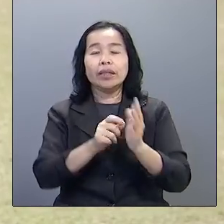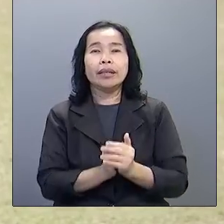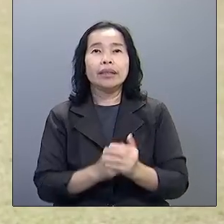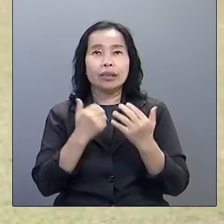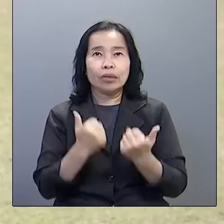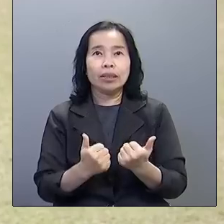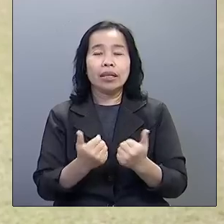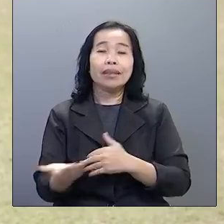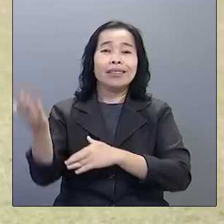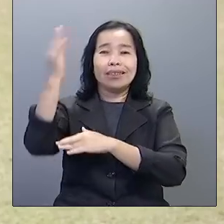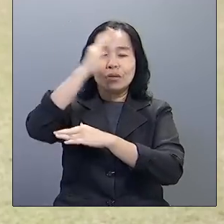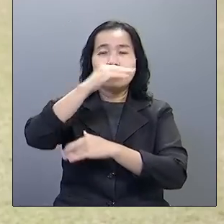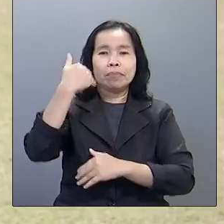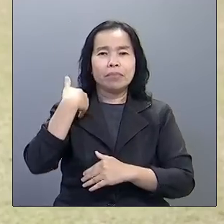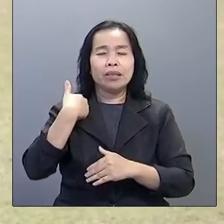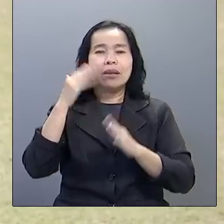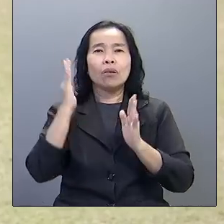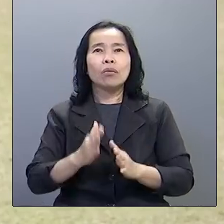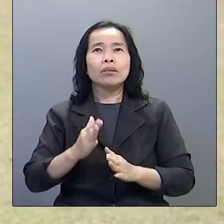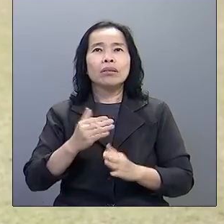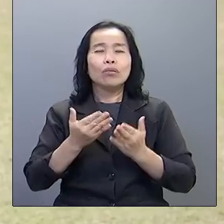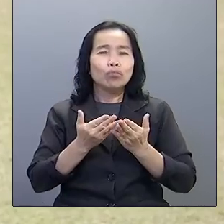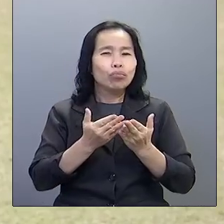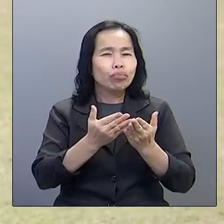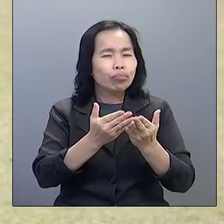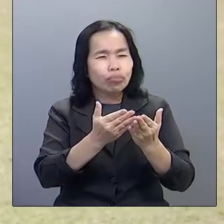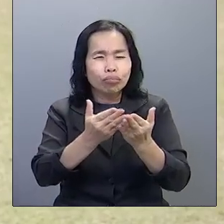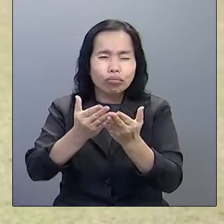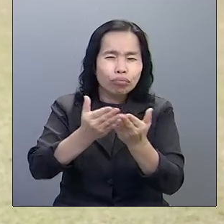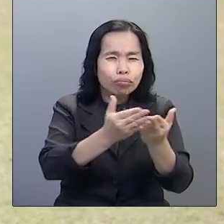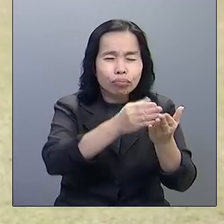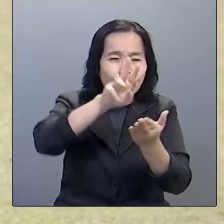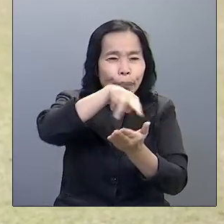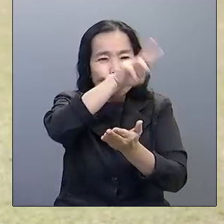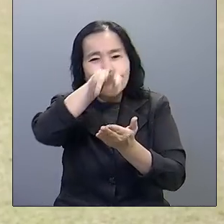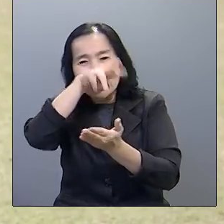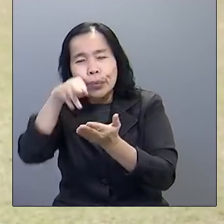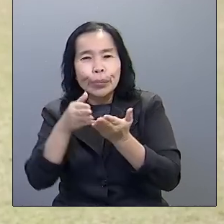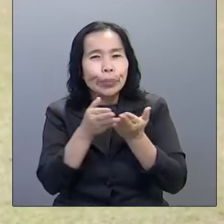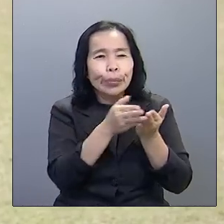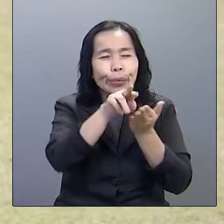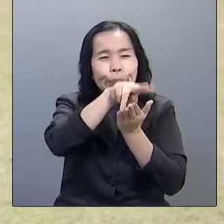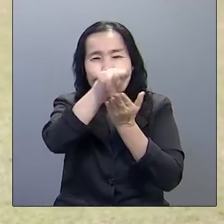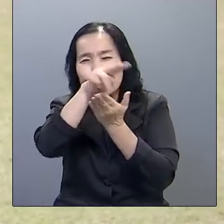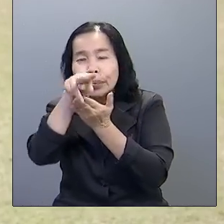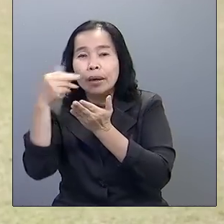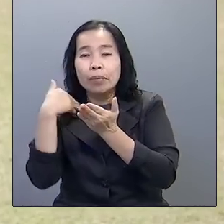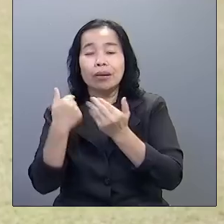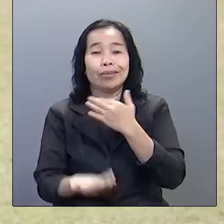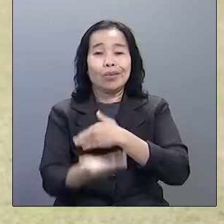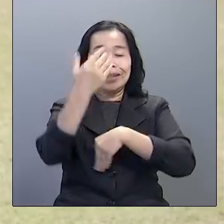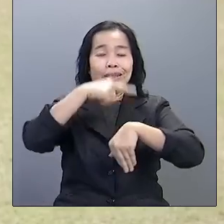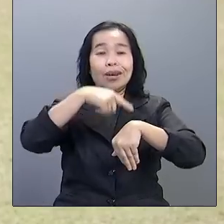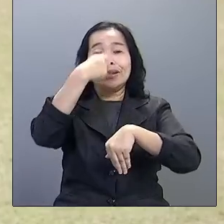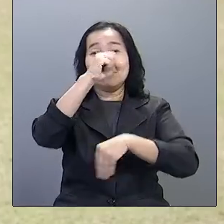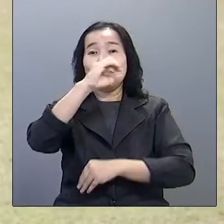การเดินทางออกไปนะคะจากทางเรือหลวงค่ะอีกหนึ่งลำนะคะซึ่งออกไปเมื่อประมาณ10นาฬิกาสักครู่นี้นะ